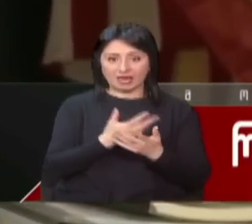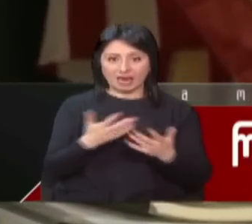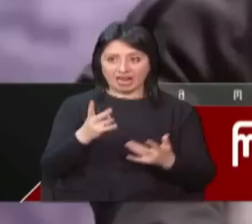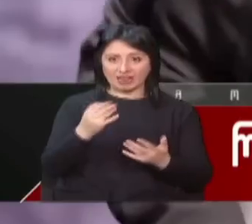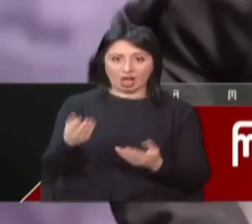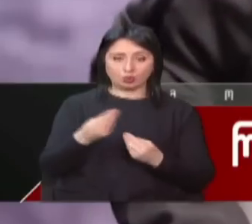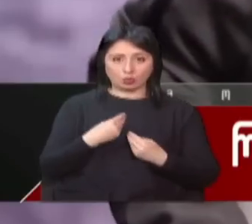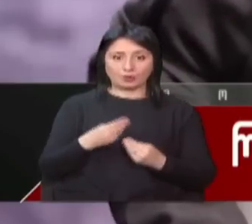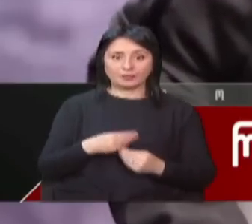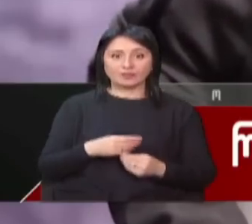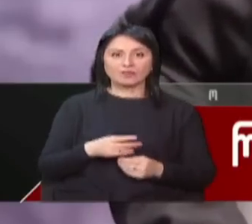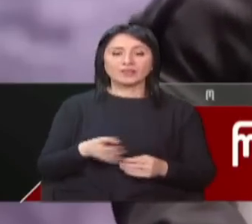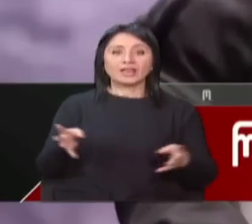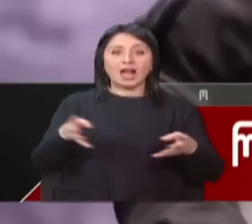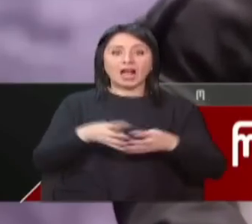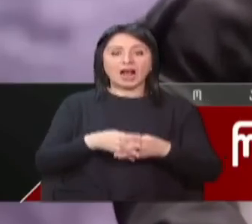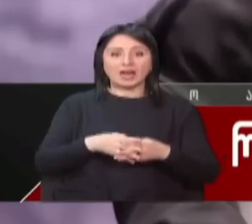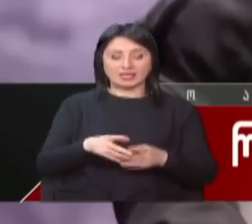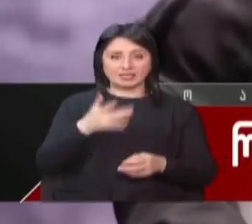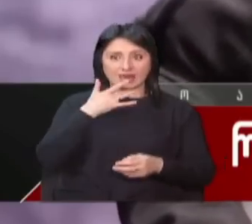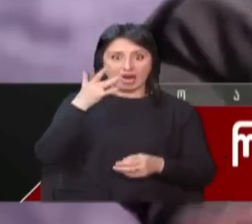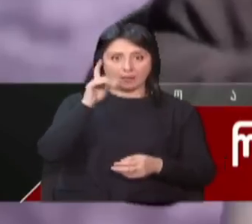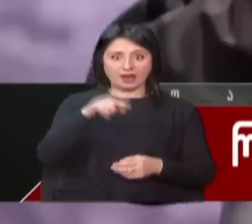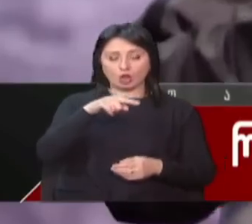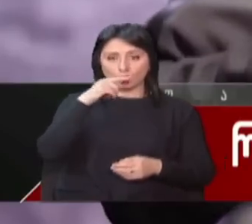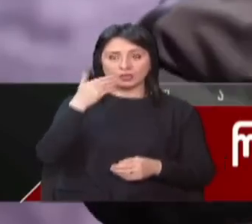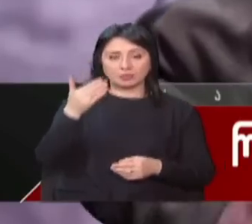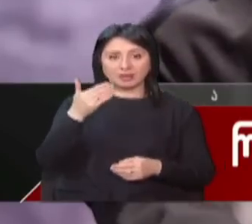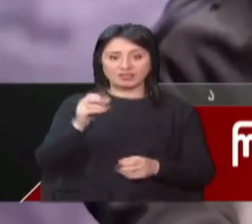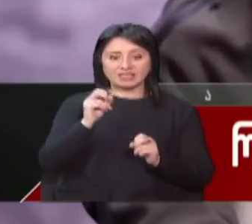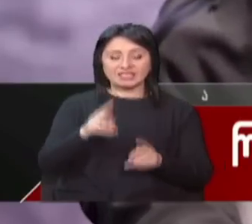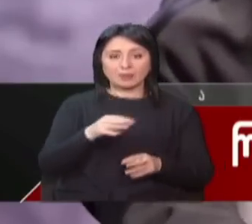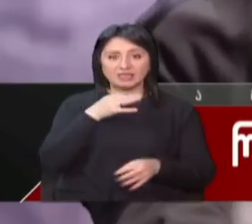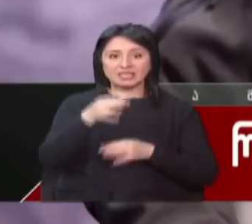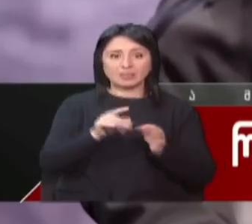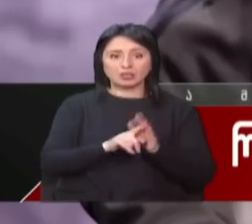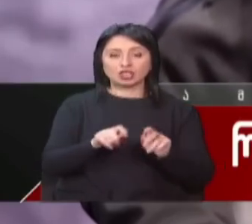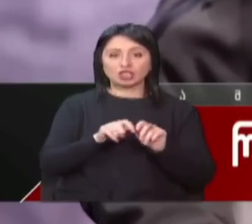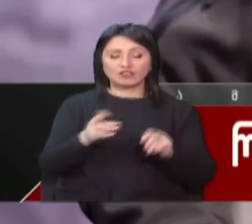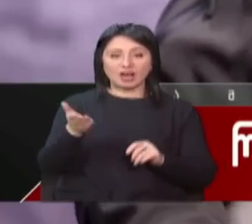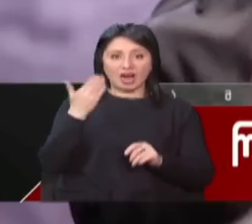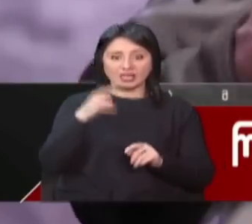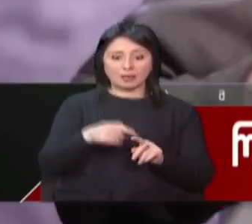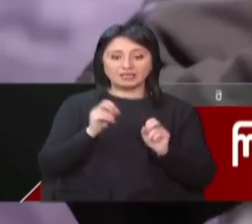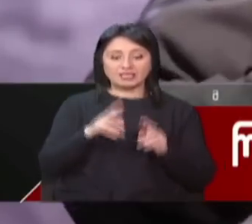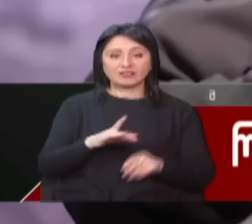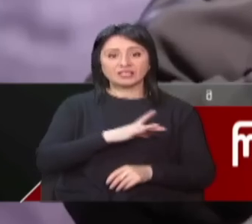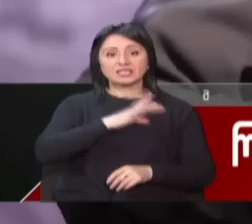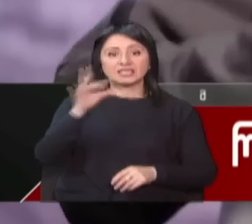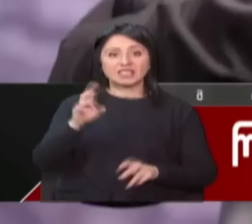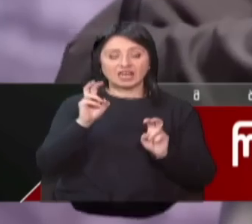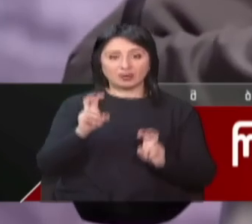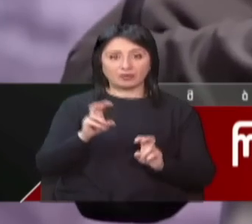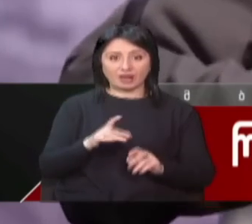NATO, Scan. Cerdilu Atlanticuri Alianse, America, Lebma, Rusetis, Mhridan, Saptri, Sapa, Sohocekmnes, Adre, Am Saptri, Sapčutak,